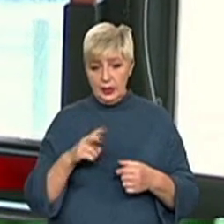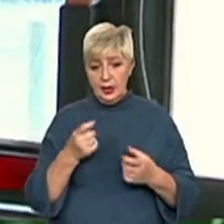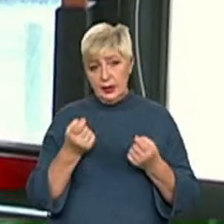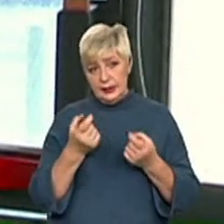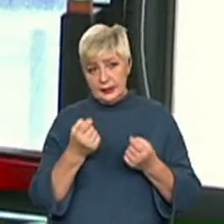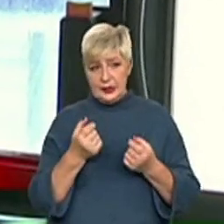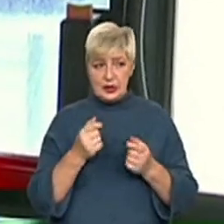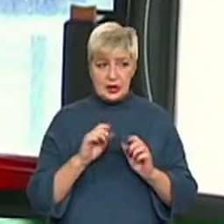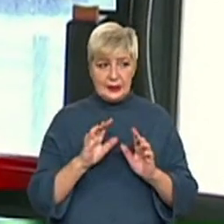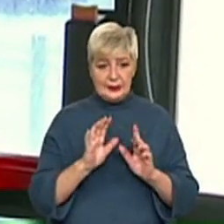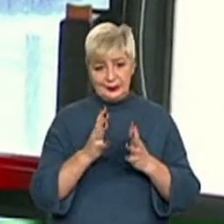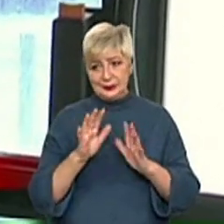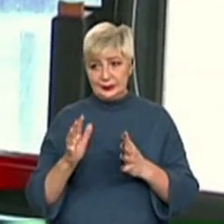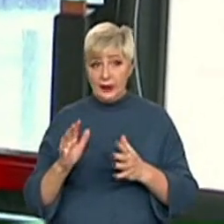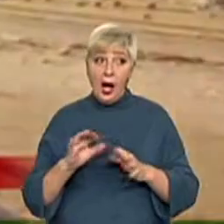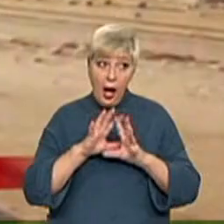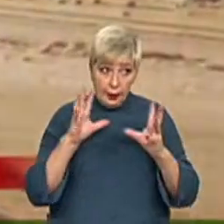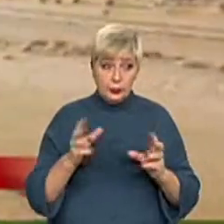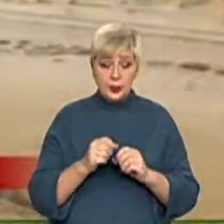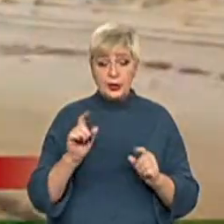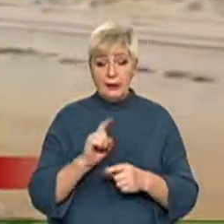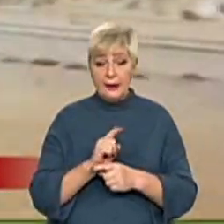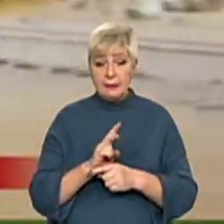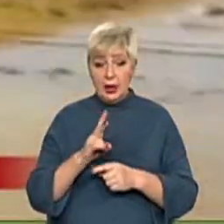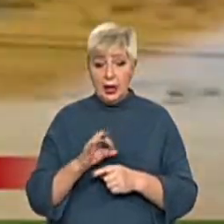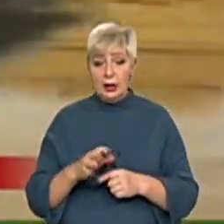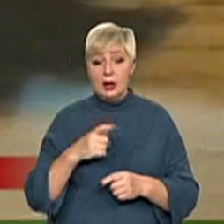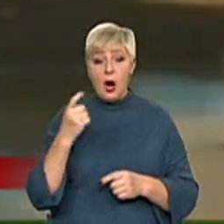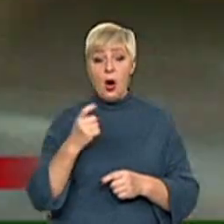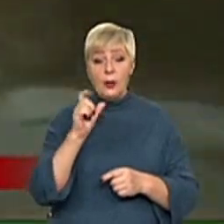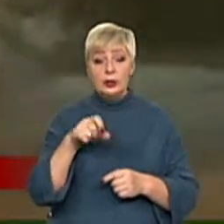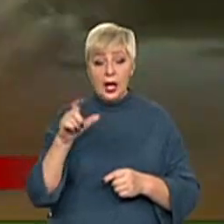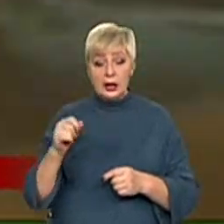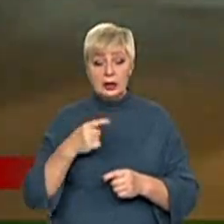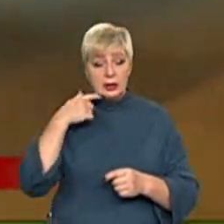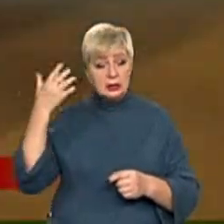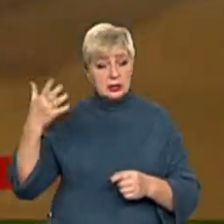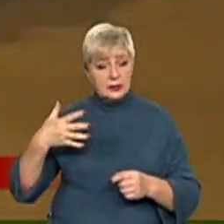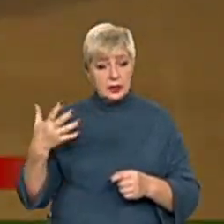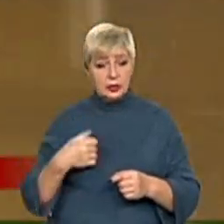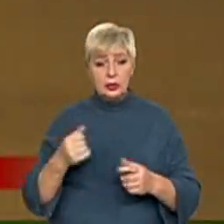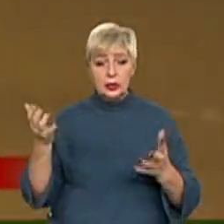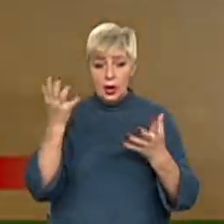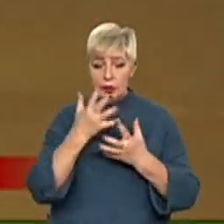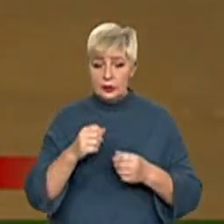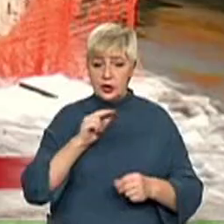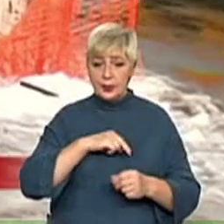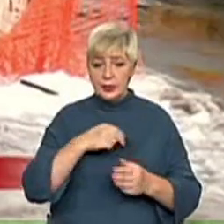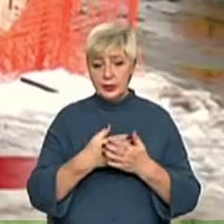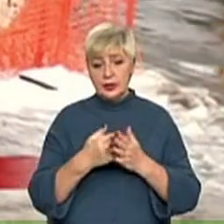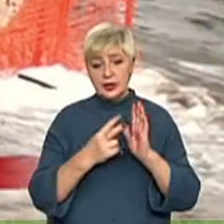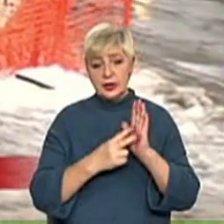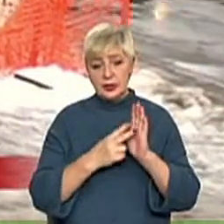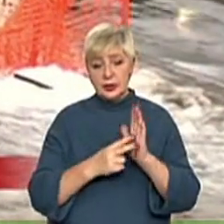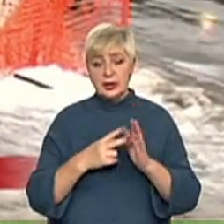маленькі нюанси, а так, в принципі, нормально. Комунальники звітують, всю ніч у Дніпрі працювало близько 70 одиниць техніки.